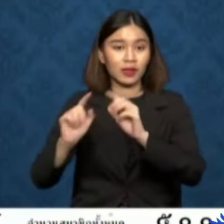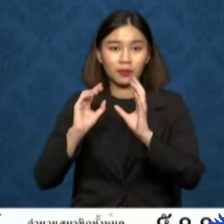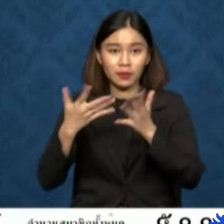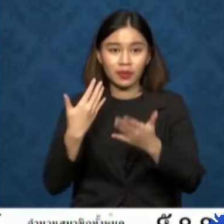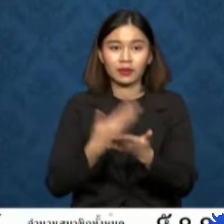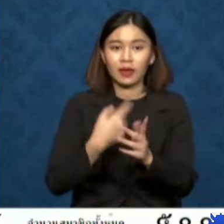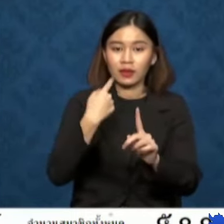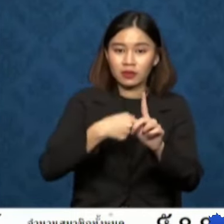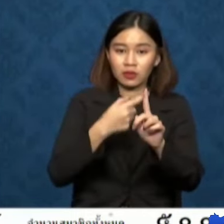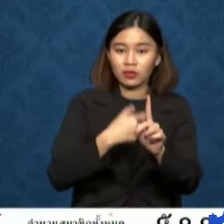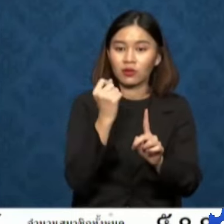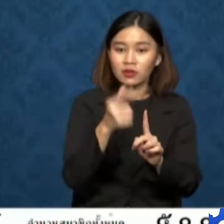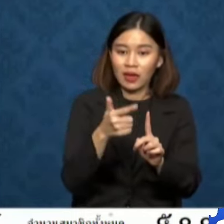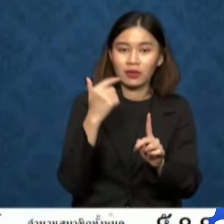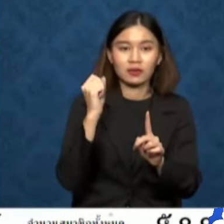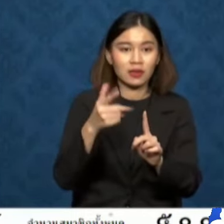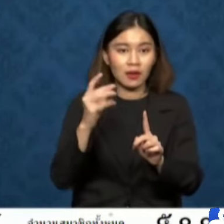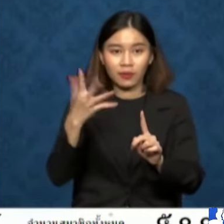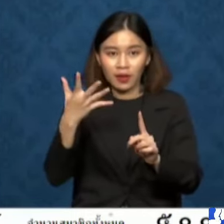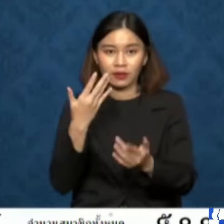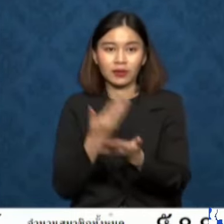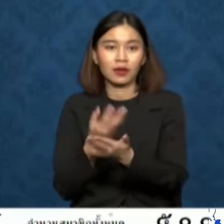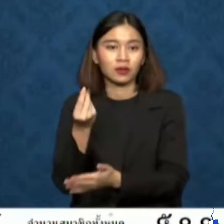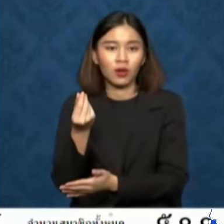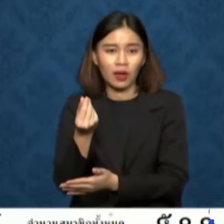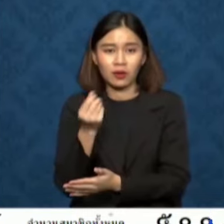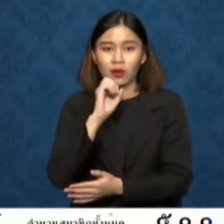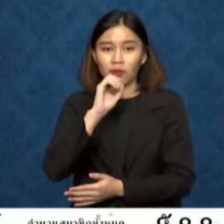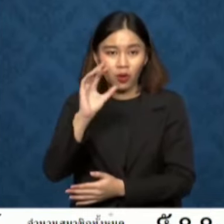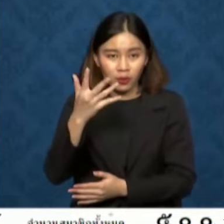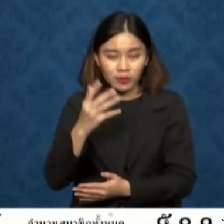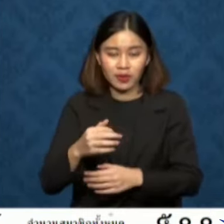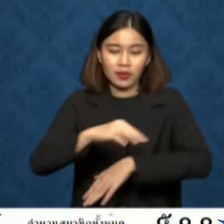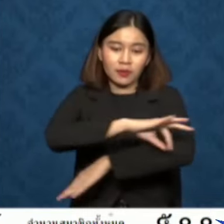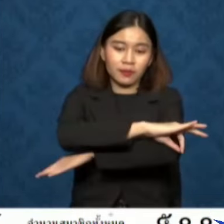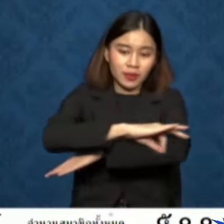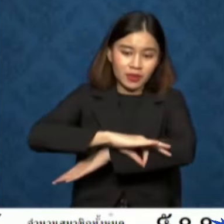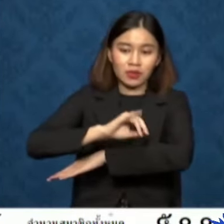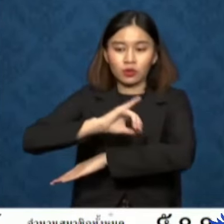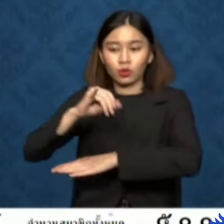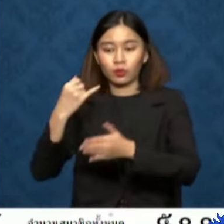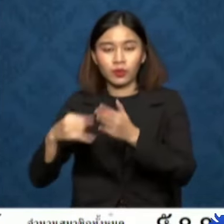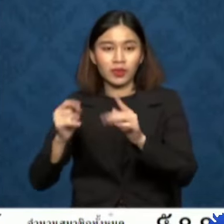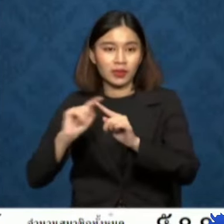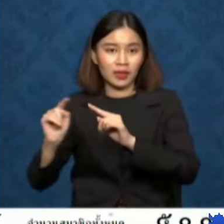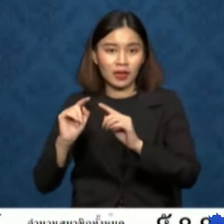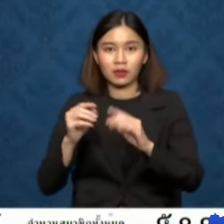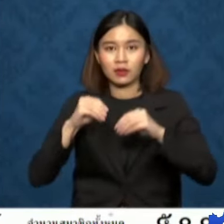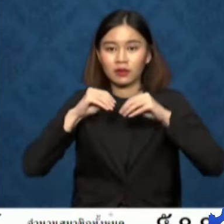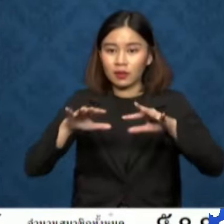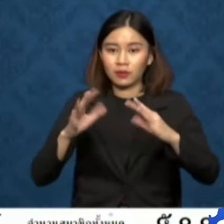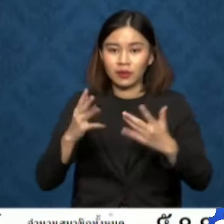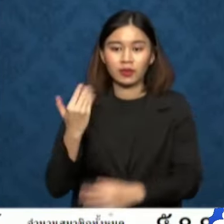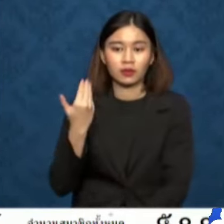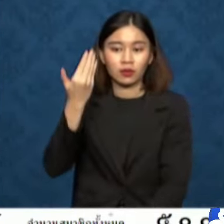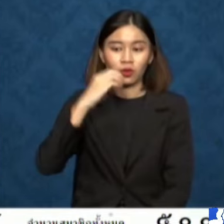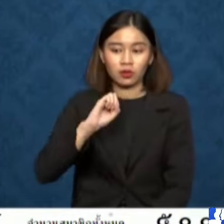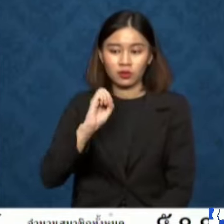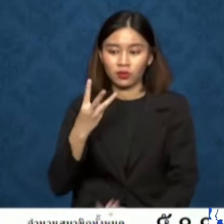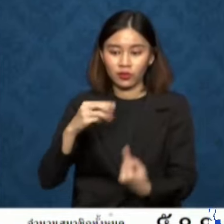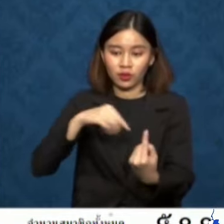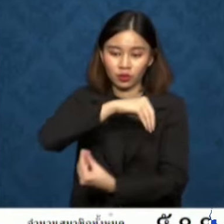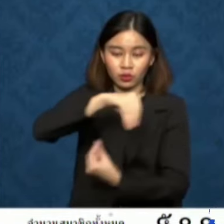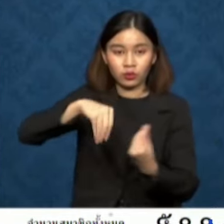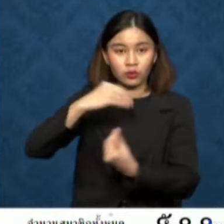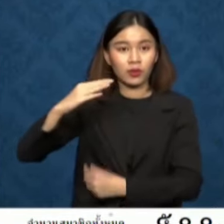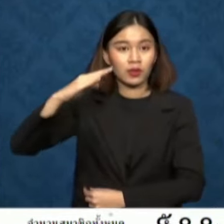เช่าให้กับกรมธนารักษ์หรือไม่จ่ายในอัตราเท่าไหร่มีการทำบัญชีอย่างถูกต้องหรือไม่ที่ผ่านมาสวัสดิการเชิงธุรกิจของของ